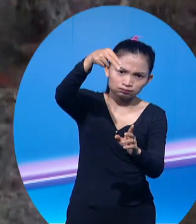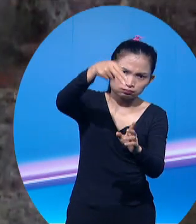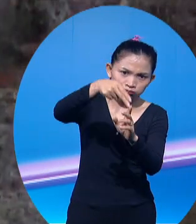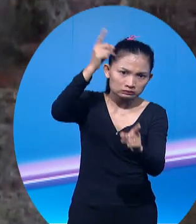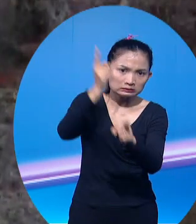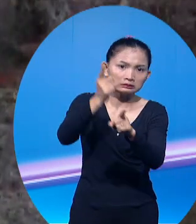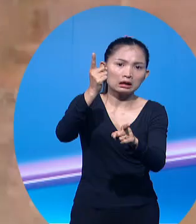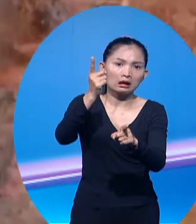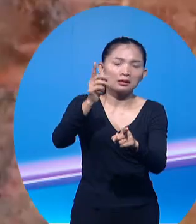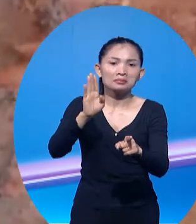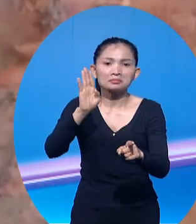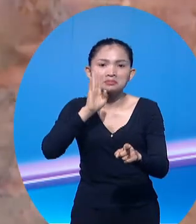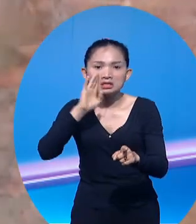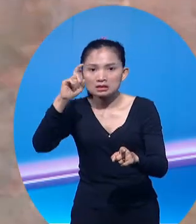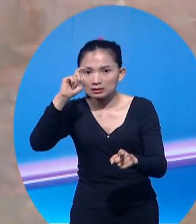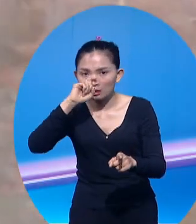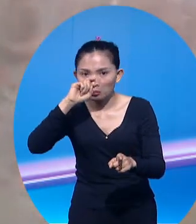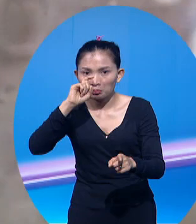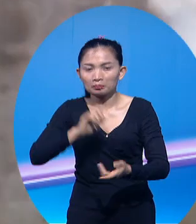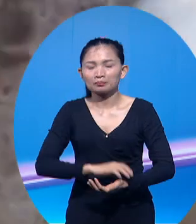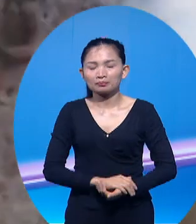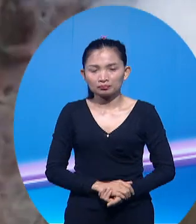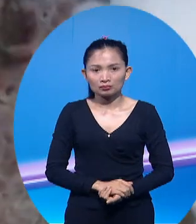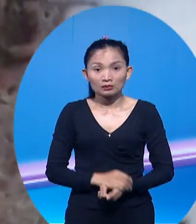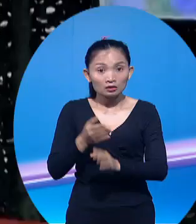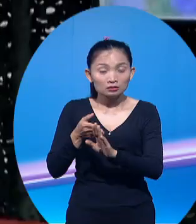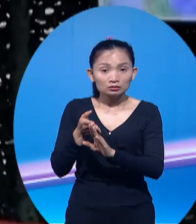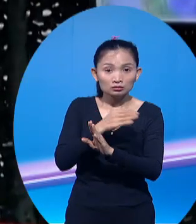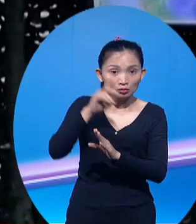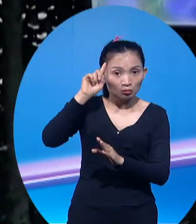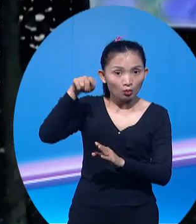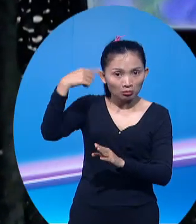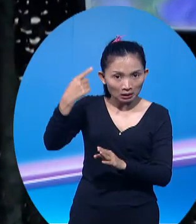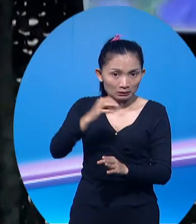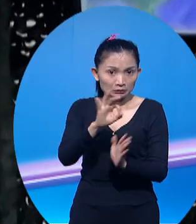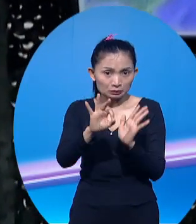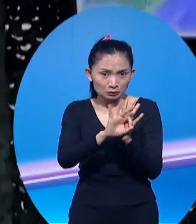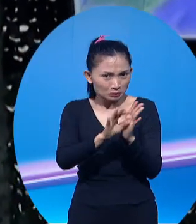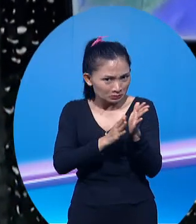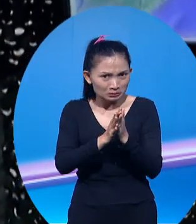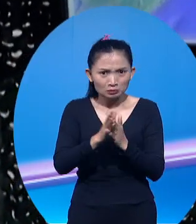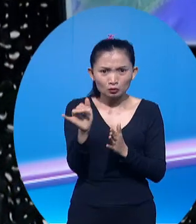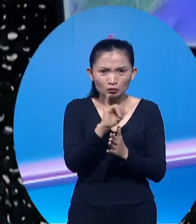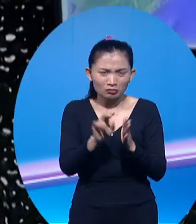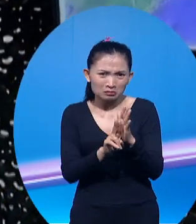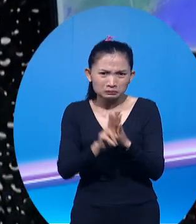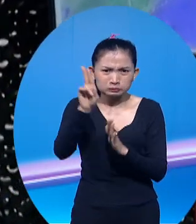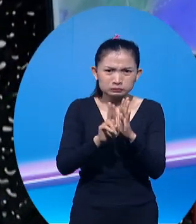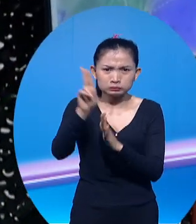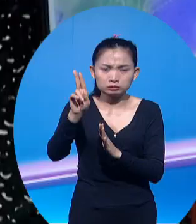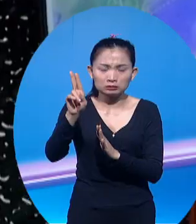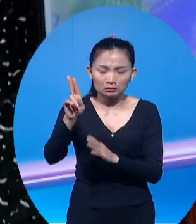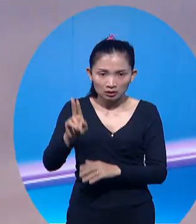này. Trước đó một ngày, Triều Tiên đã thử nghiệm phóng một tên lửa đạn đạo tầm trung ra biển, khiến Hàn Quốc, Nhật Bản và Mỹ nhanh chóng lên